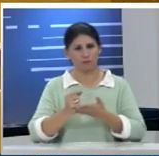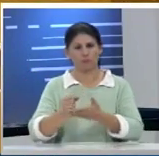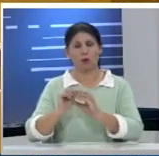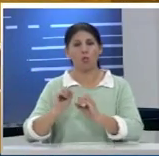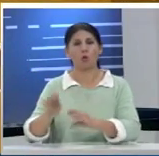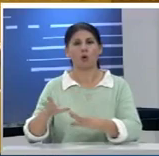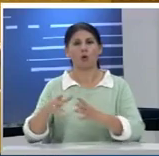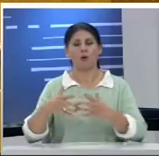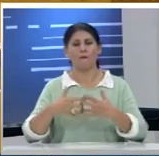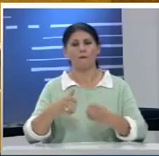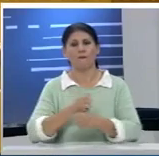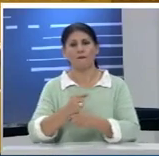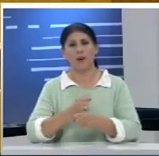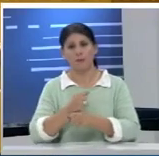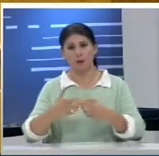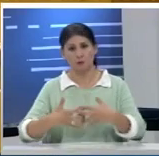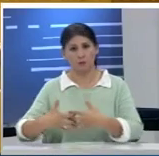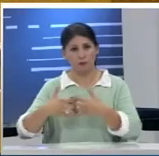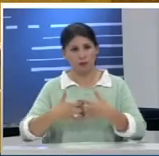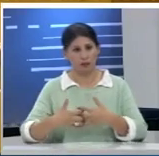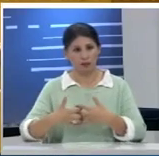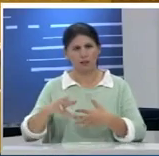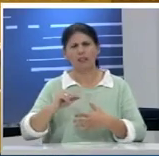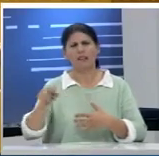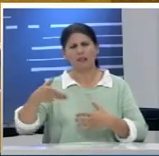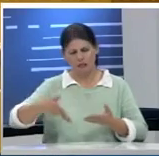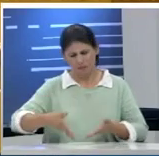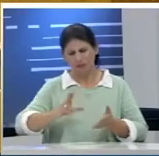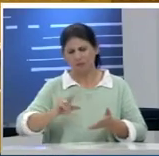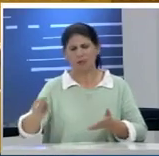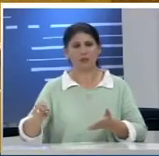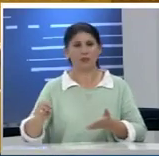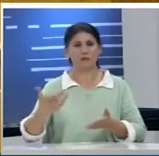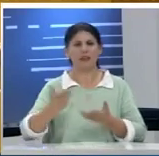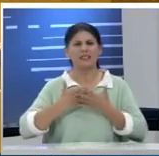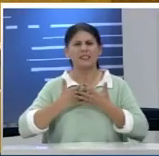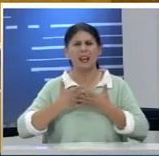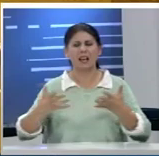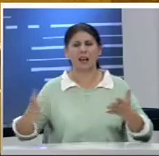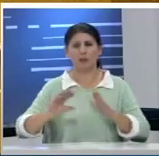οι φαρμακοβιομηχανίες εκείνης της εποχής, οι ίδιες είναι με τις σημερινές,